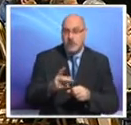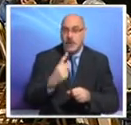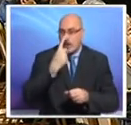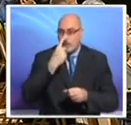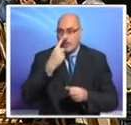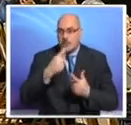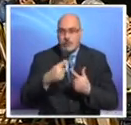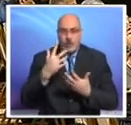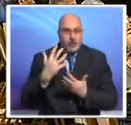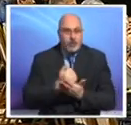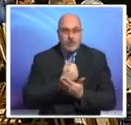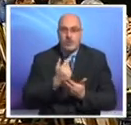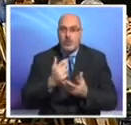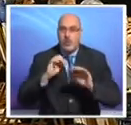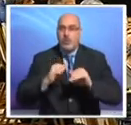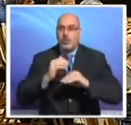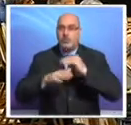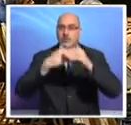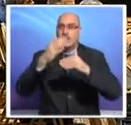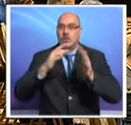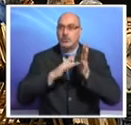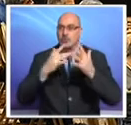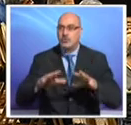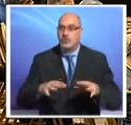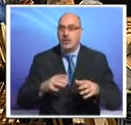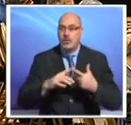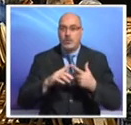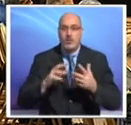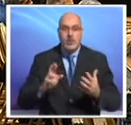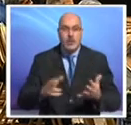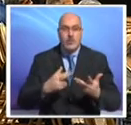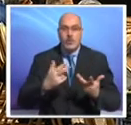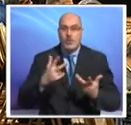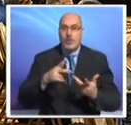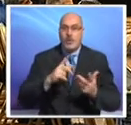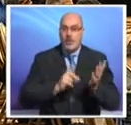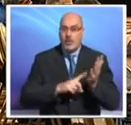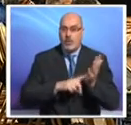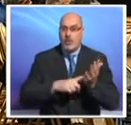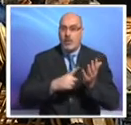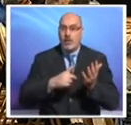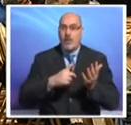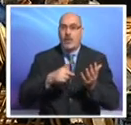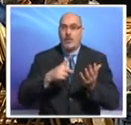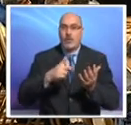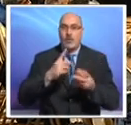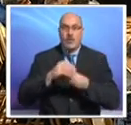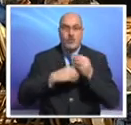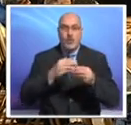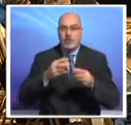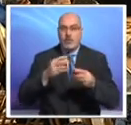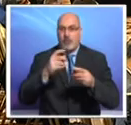مكنتها من أن تقطع أشواطا معتبرة في إقامة دولة الحق والقانون التي باتت الركن